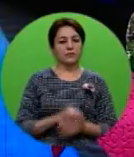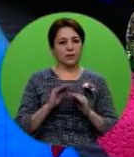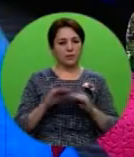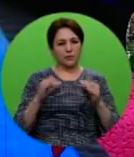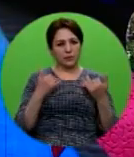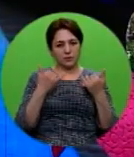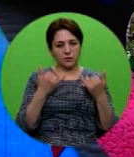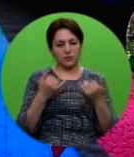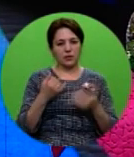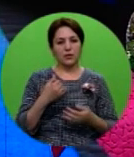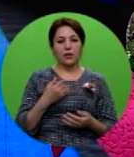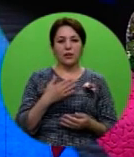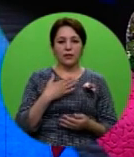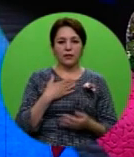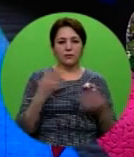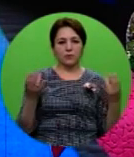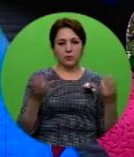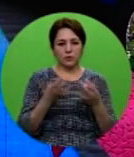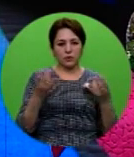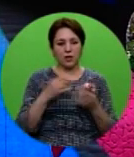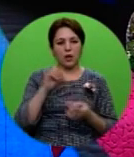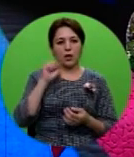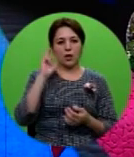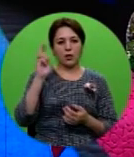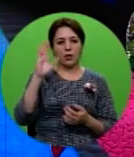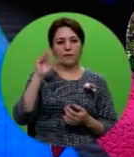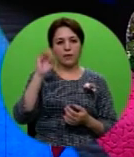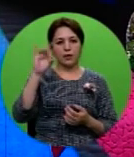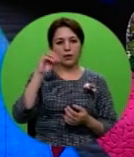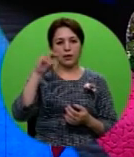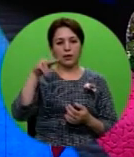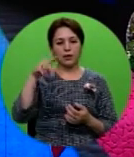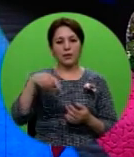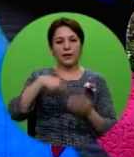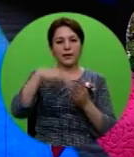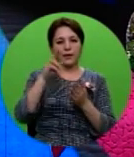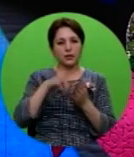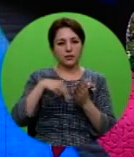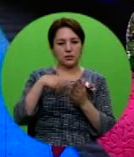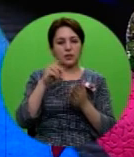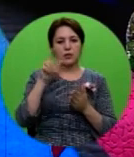Ребята, сегодня нам понадобятся акварельные краски, гуашь,